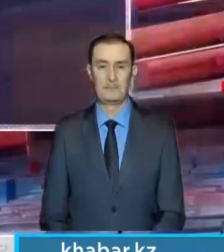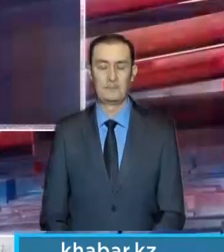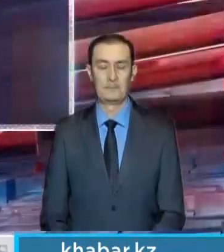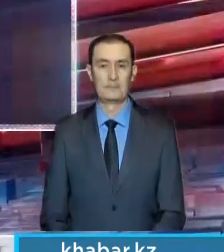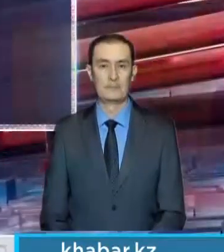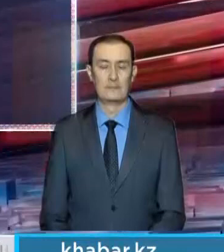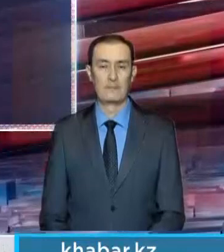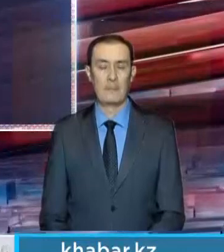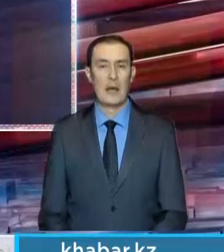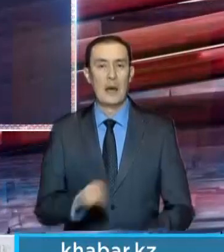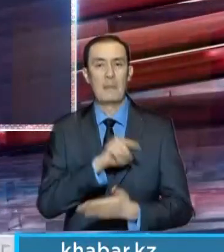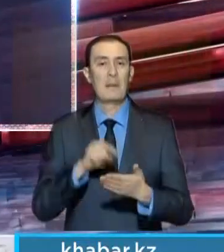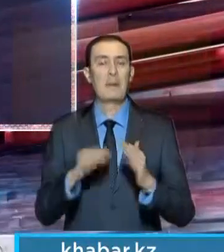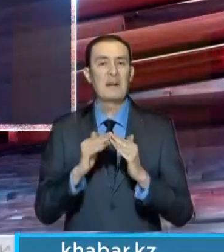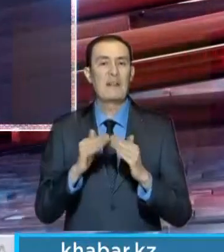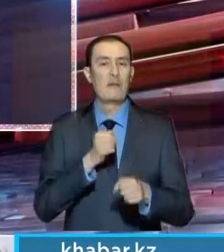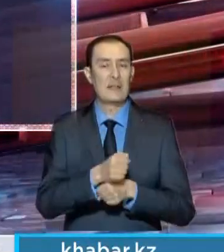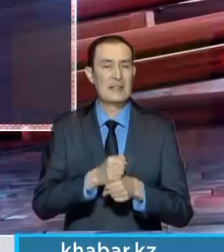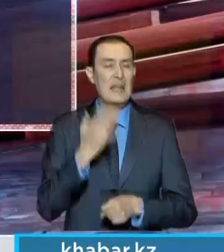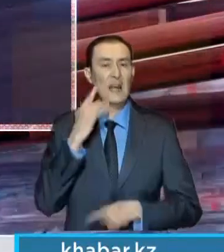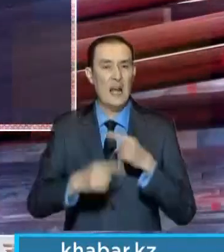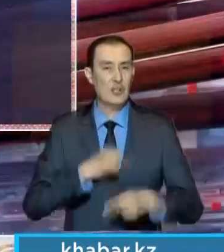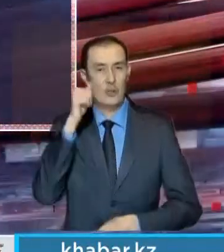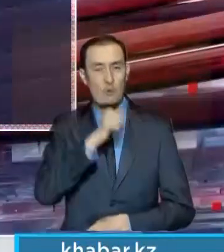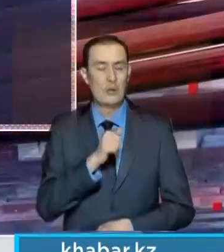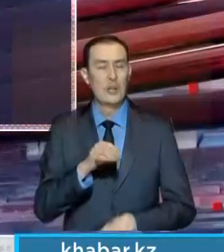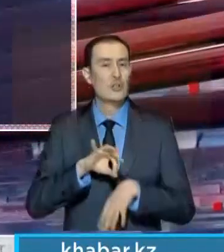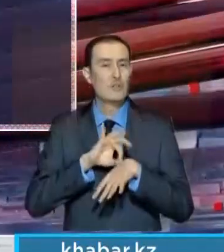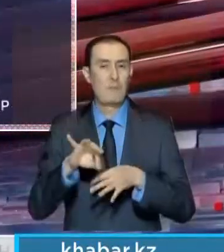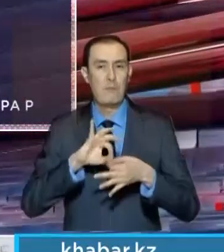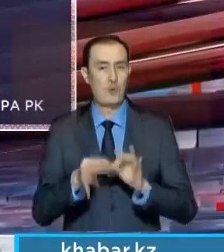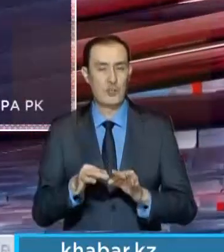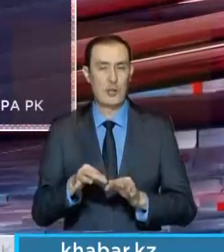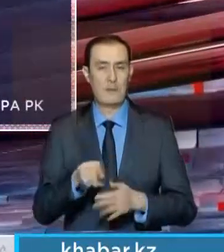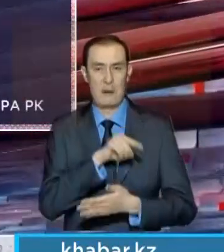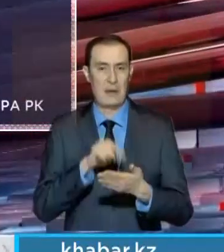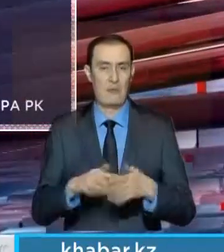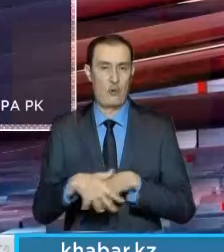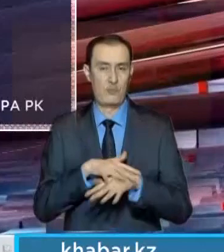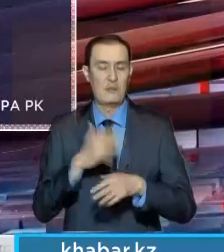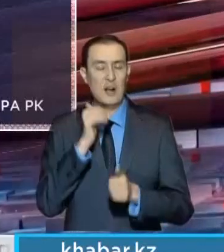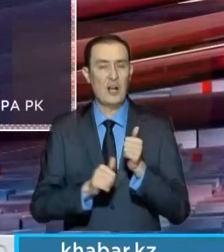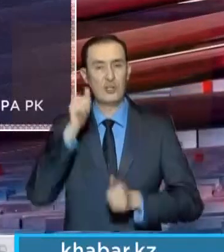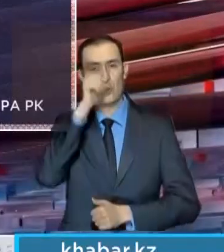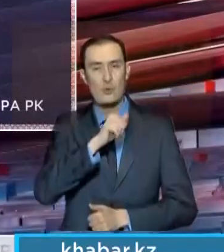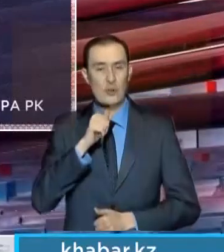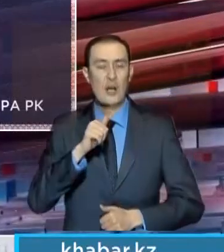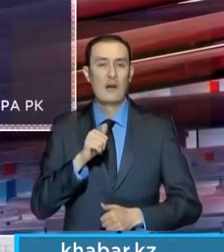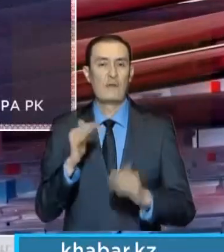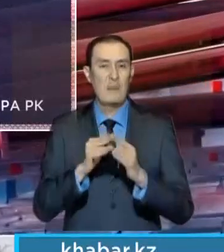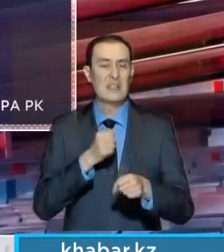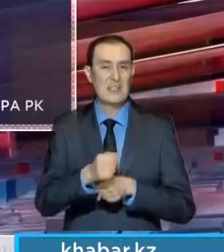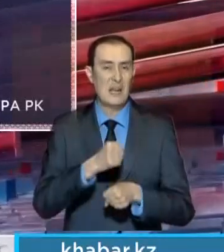насилия проблема бытового насилия Из года в год остаётся болевой точкой нашего общества ежегодно в стране от рук домашних